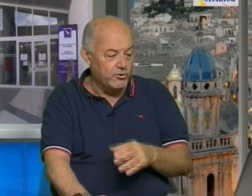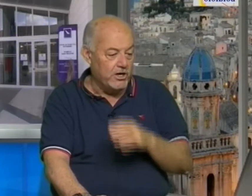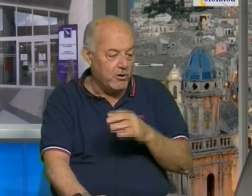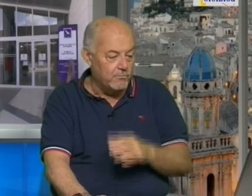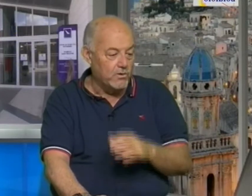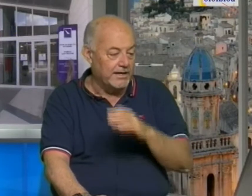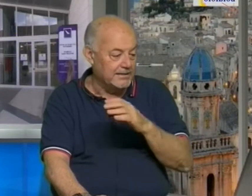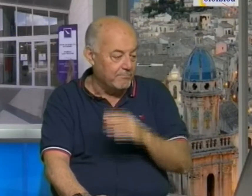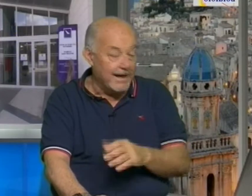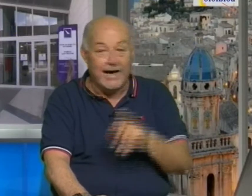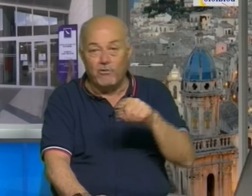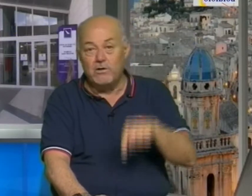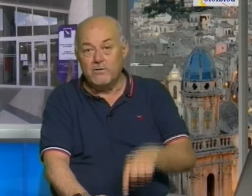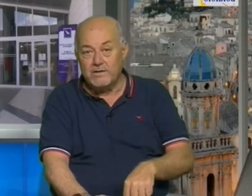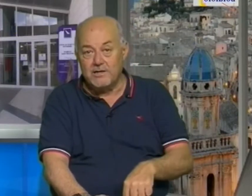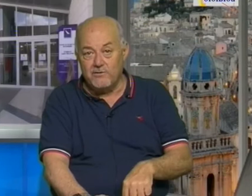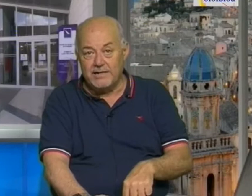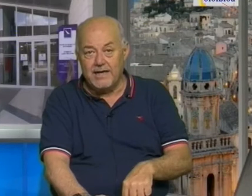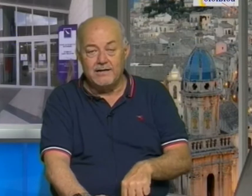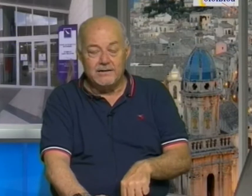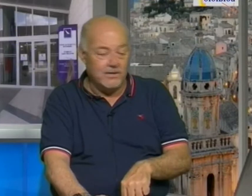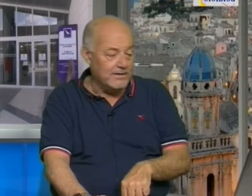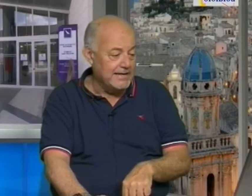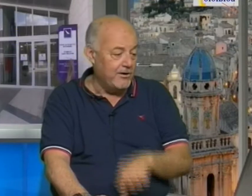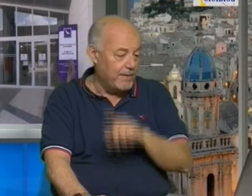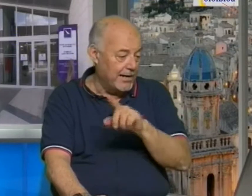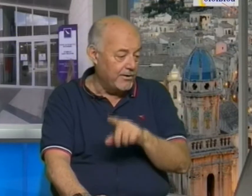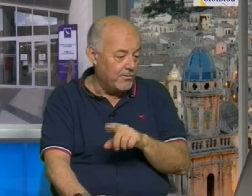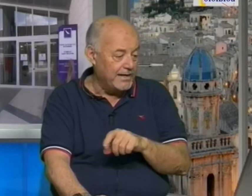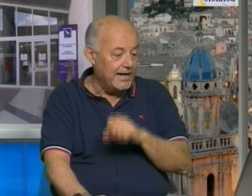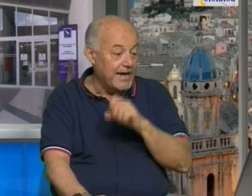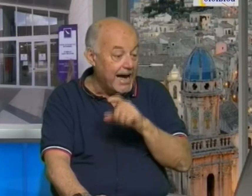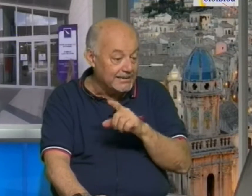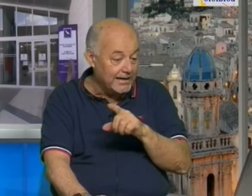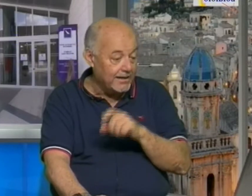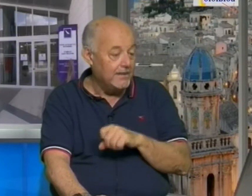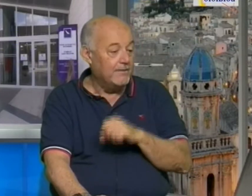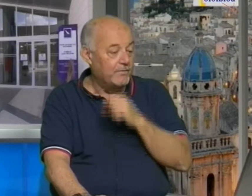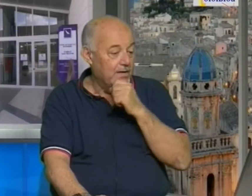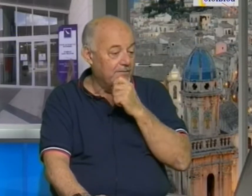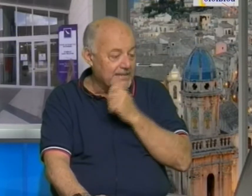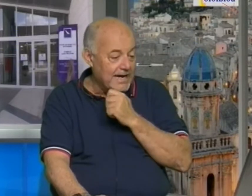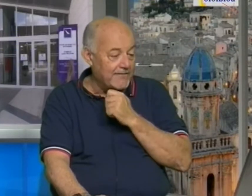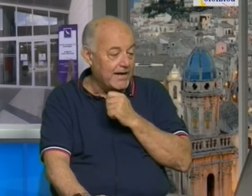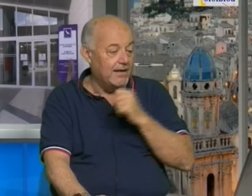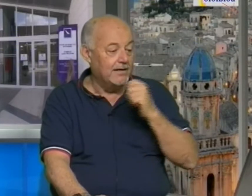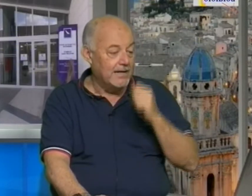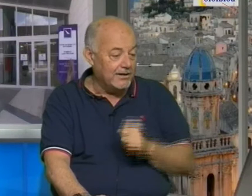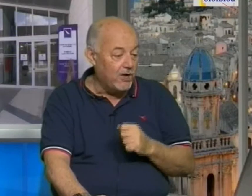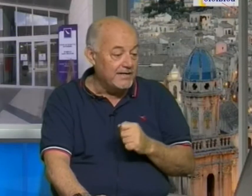Ginevra, Zurigo, Bucarest, Bacau. Questa è la novità di quest'anno, Bacau in Romania, Iasi,